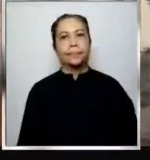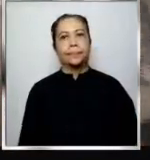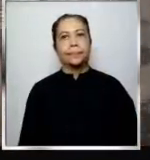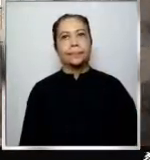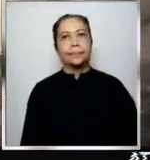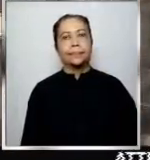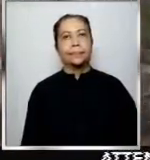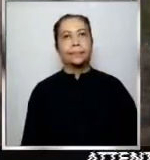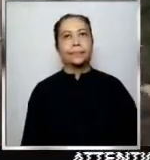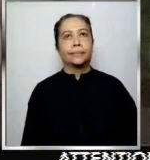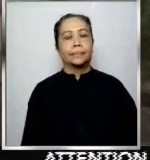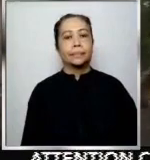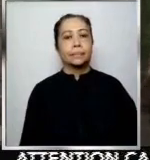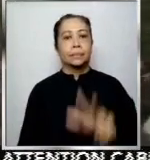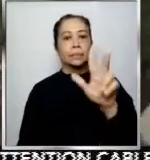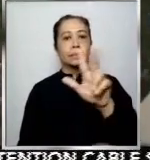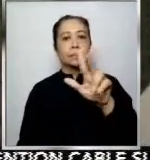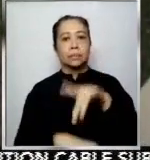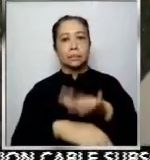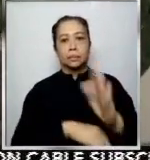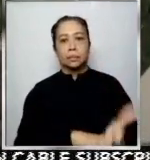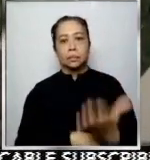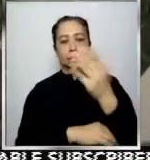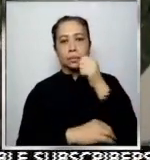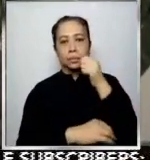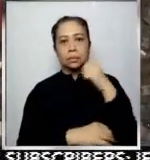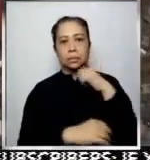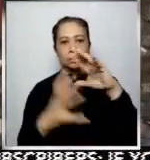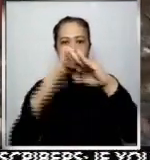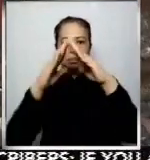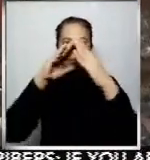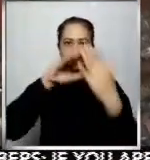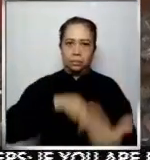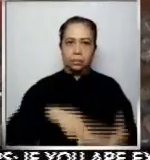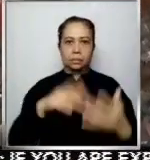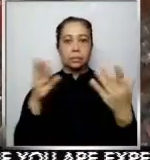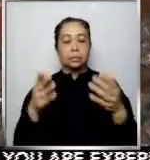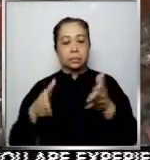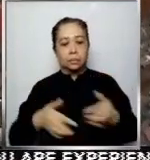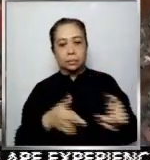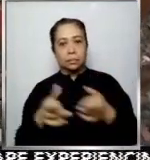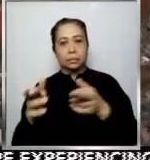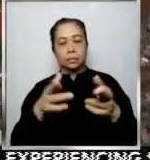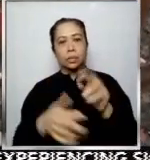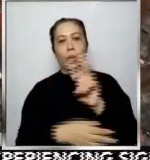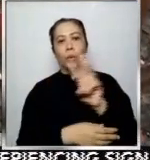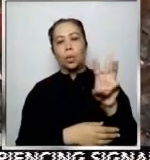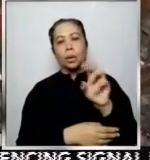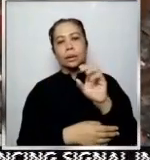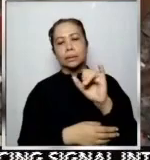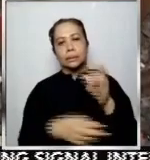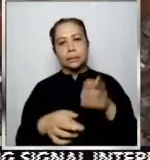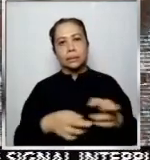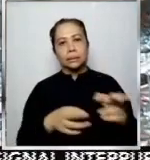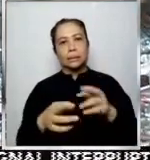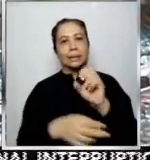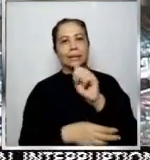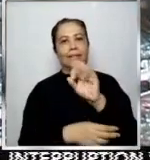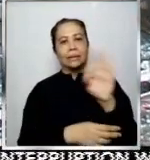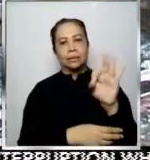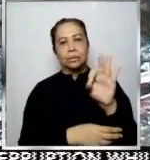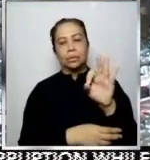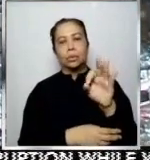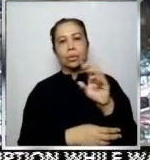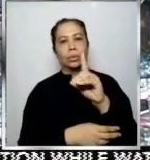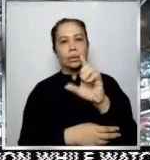Alas 3 ng madaling araw kahapon na mahulog ang bahay na ito sa ilog sa West Riverside, Barangay San Francisco del Monte, Quezon City.